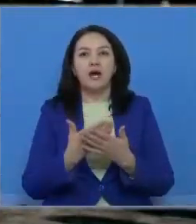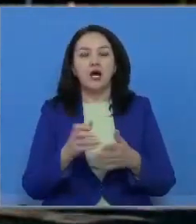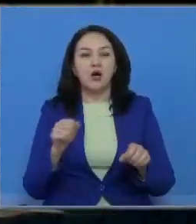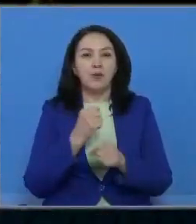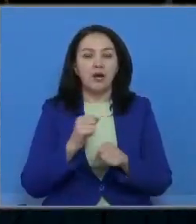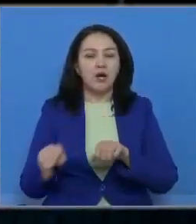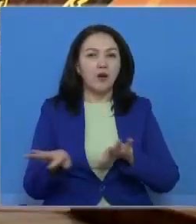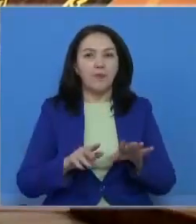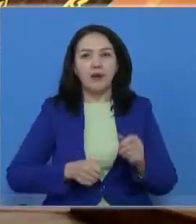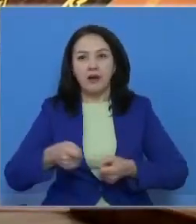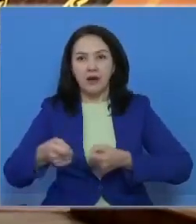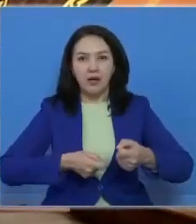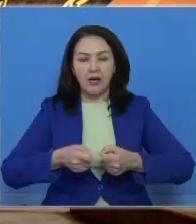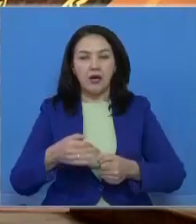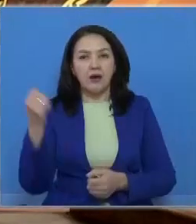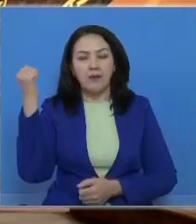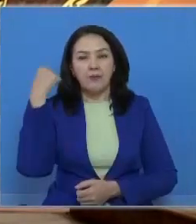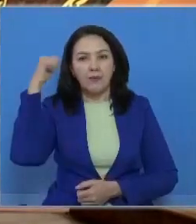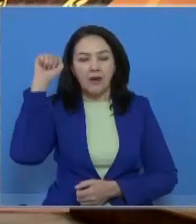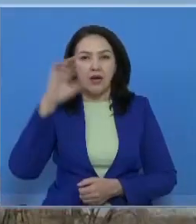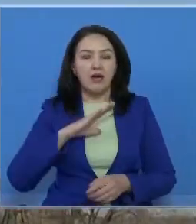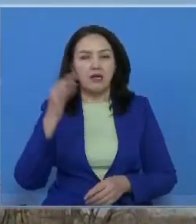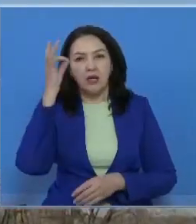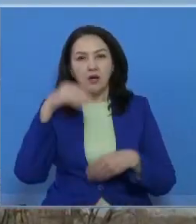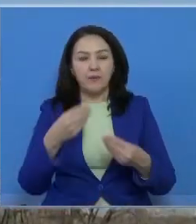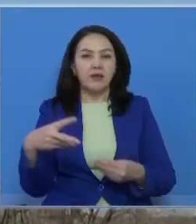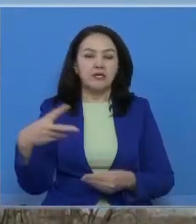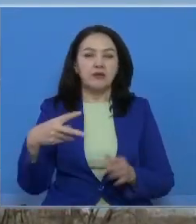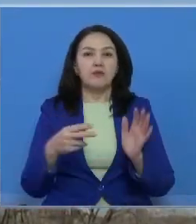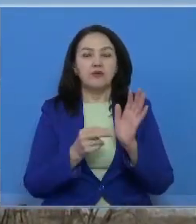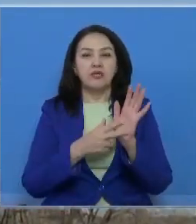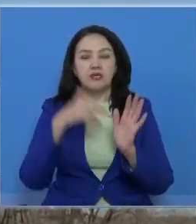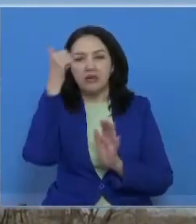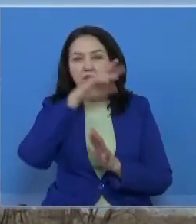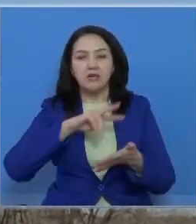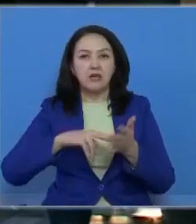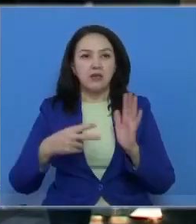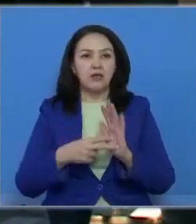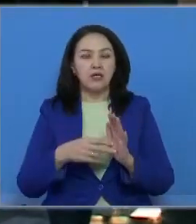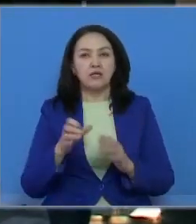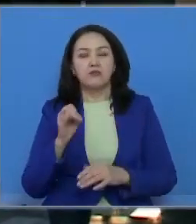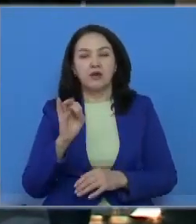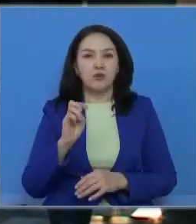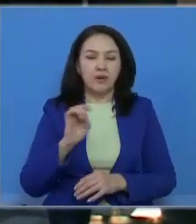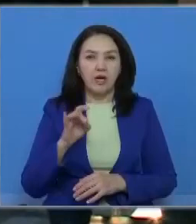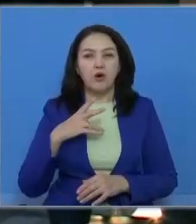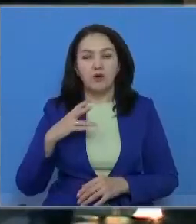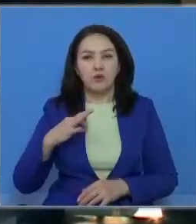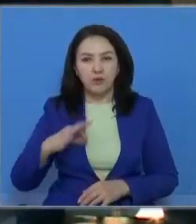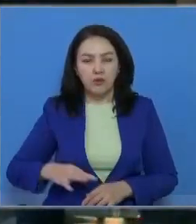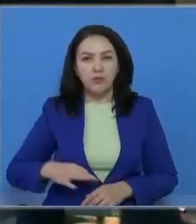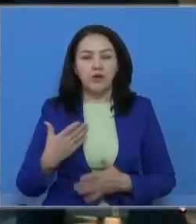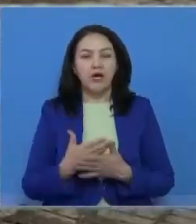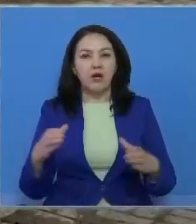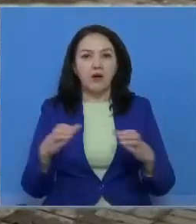ұлт-азаттық қозғалысты басқарды. Батырға ескерткіш қою мәселесі 2018 жылдан бері жоспарланған. Есет Батыр Көтібарұлы атындағы қоғамдық